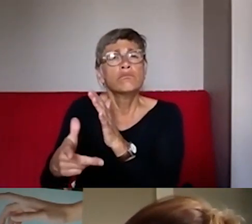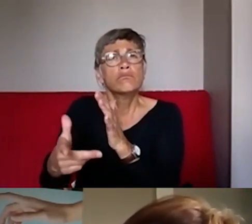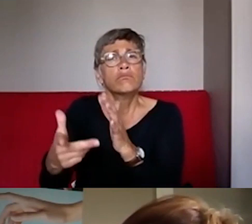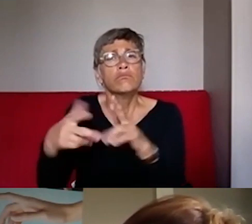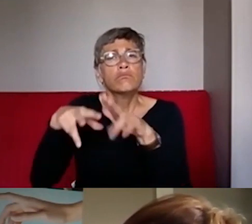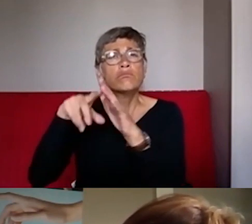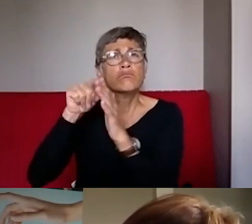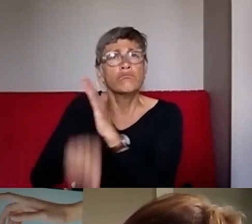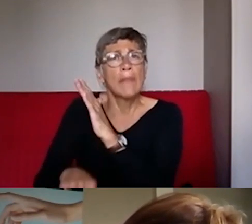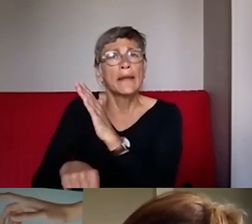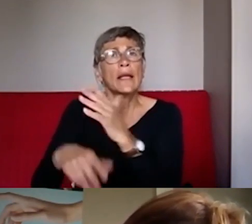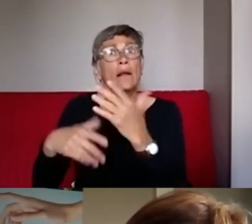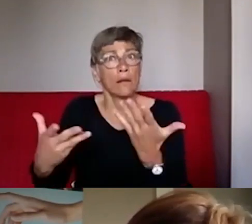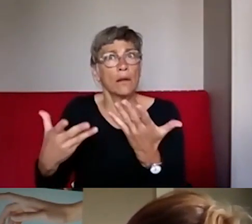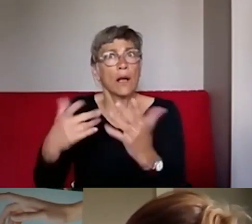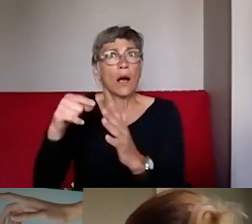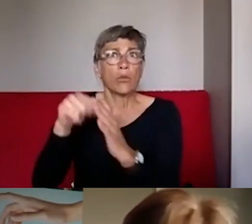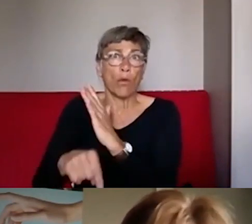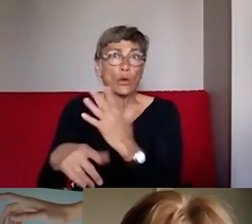analytique, très profonde, très approfondie,